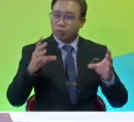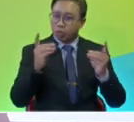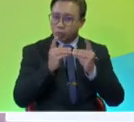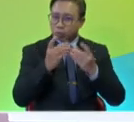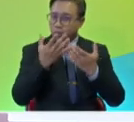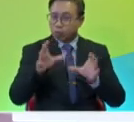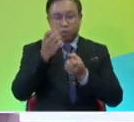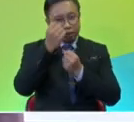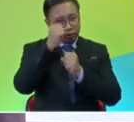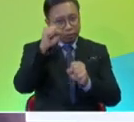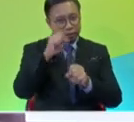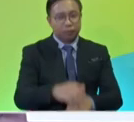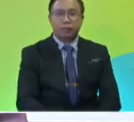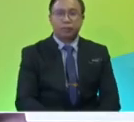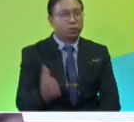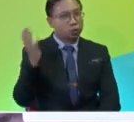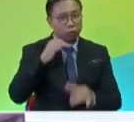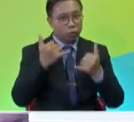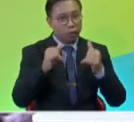dah sediaom